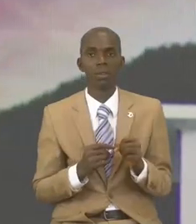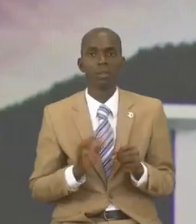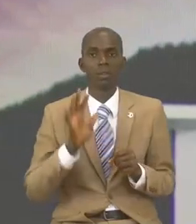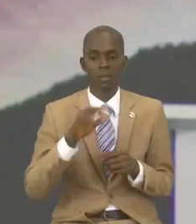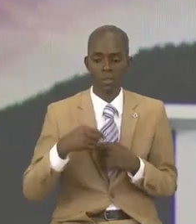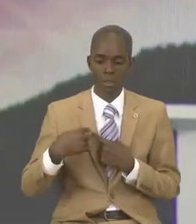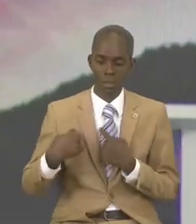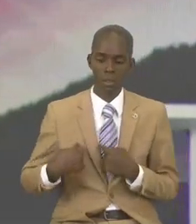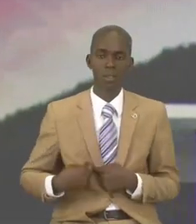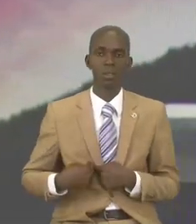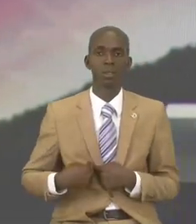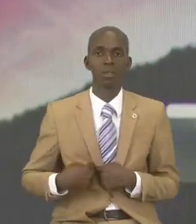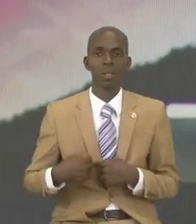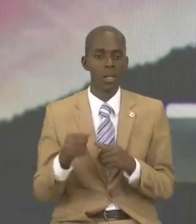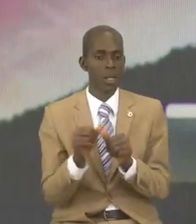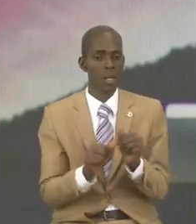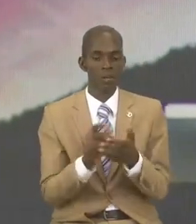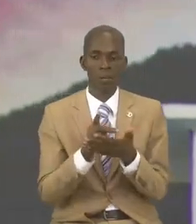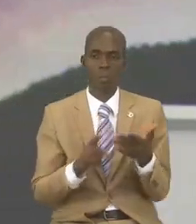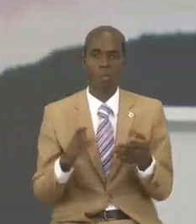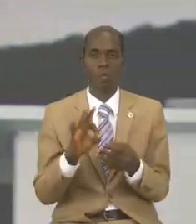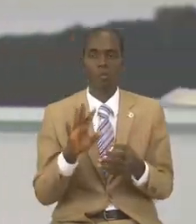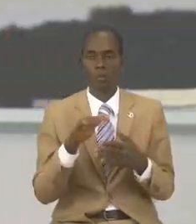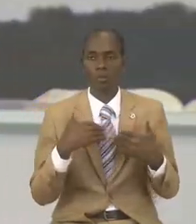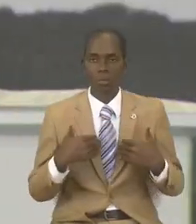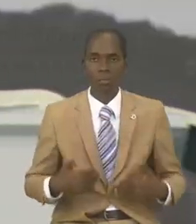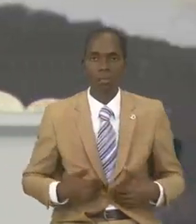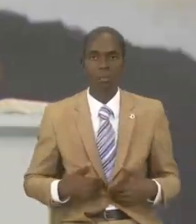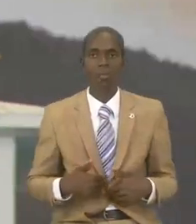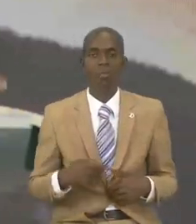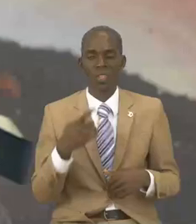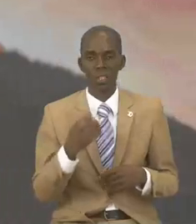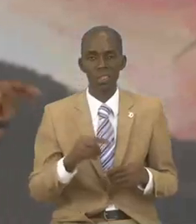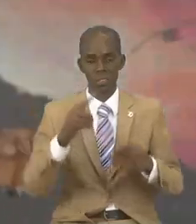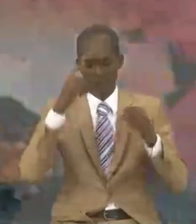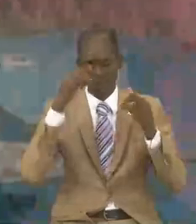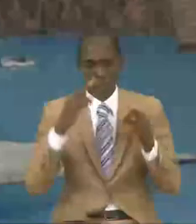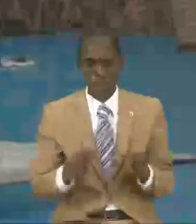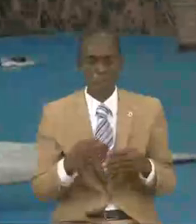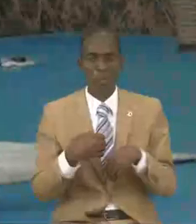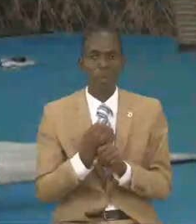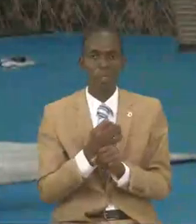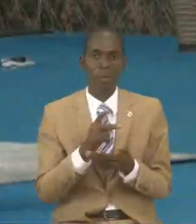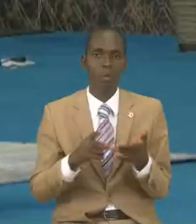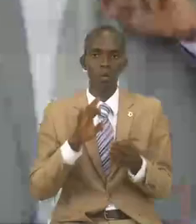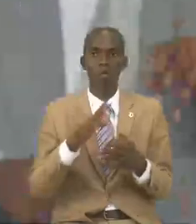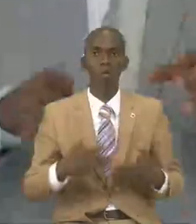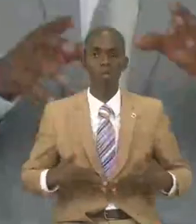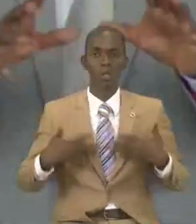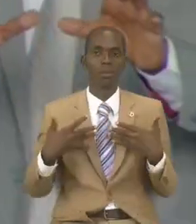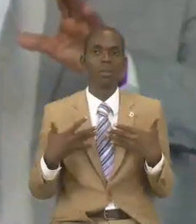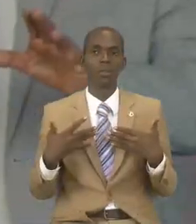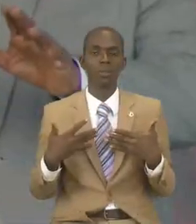votre cœur, toute partie de votre corps, la partie de votre vie qui prend des